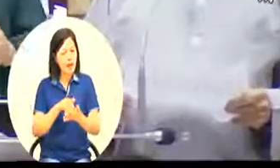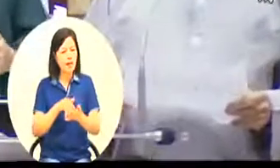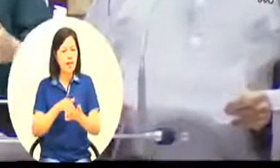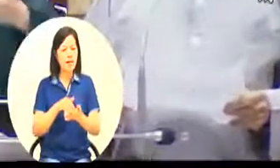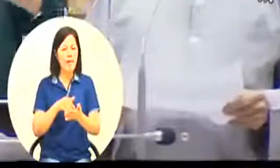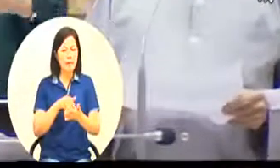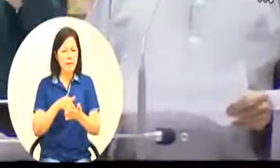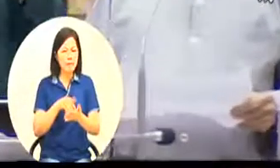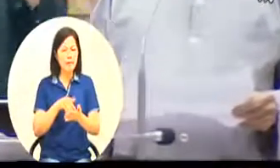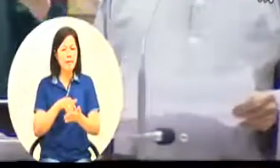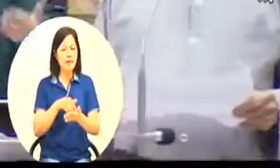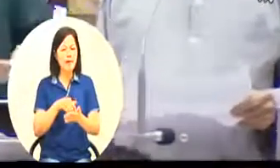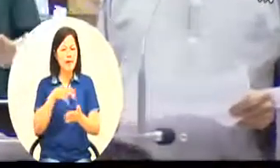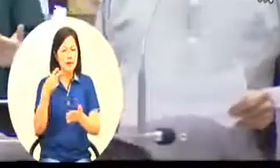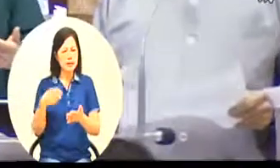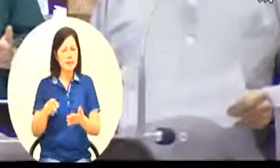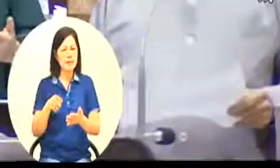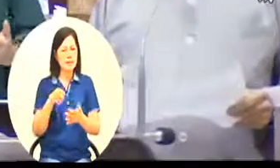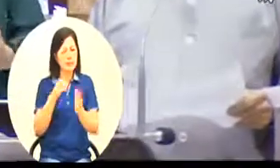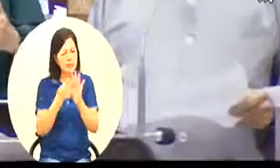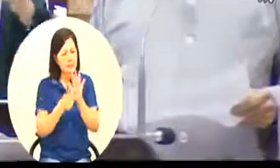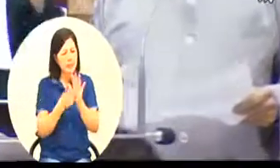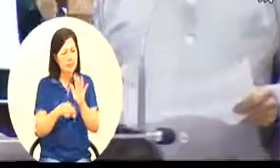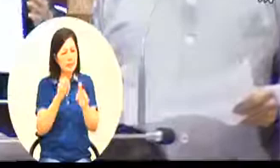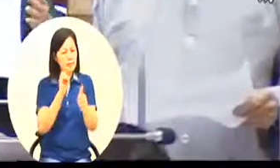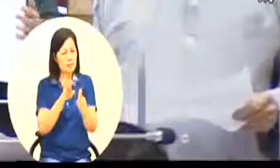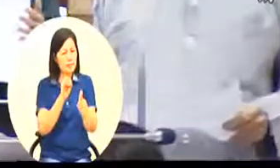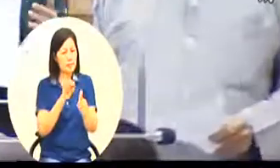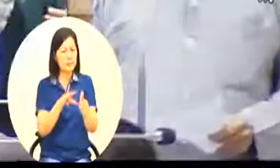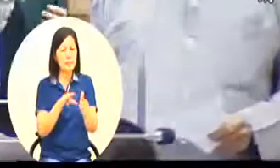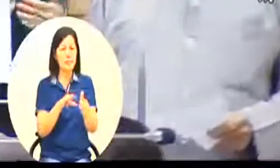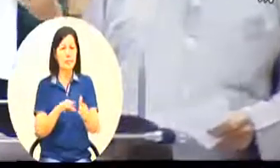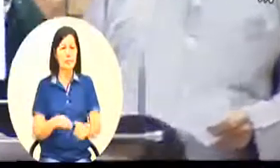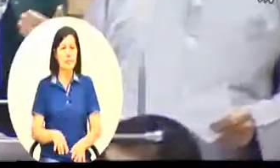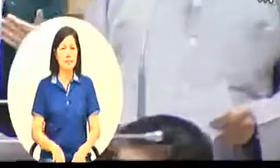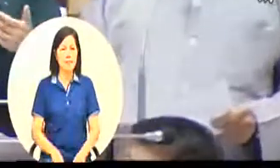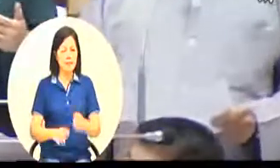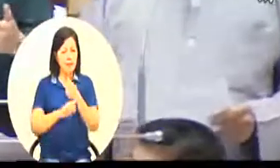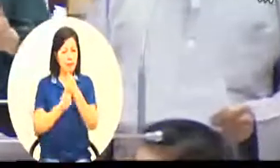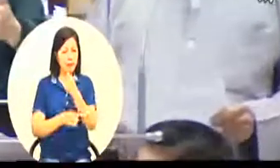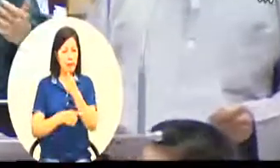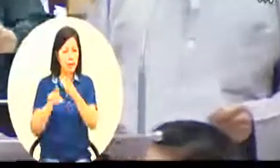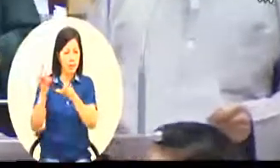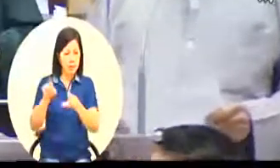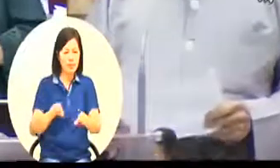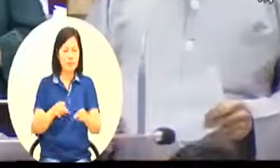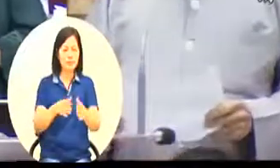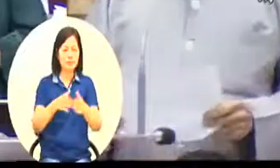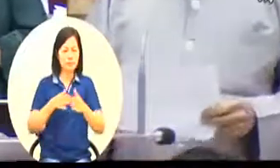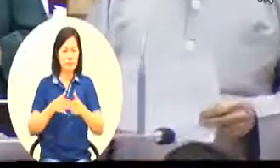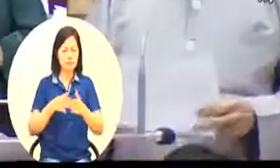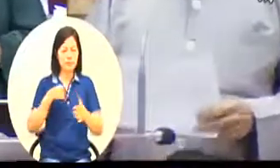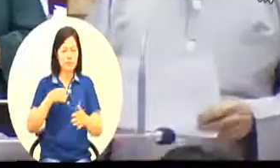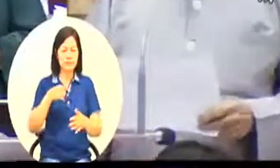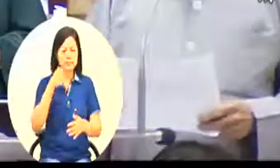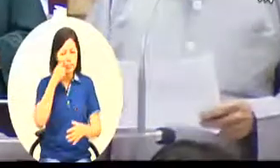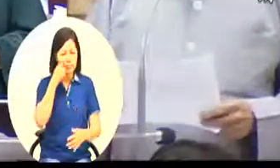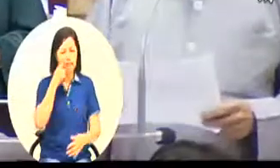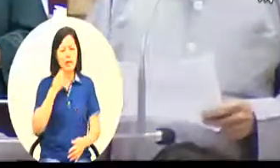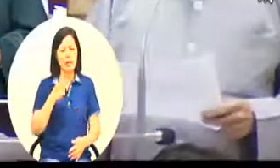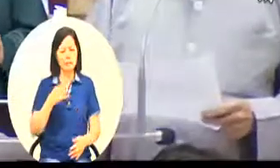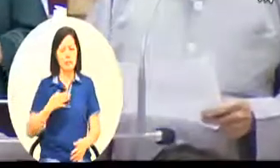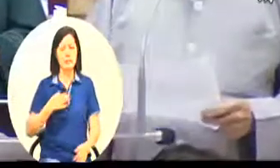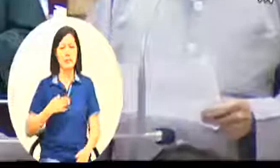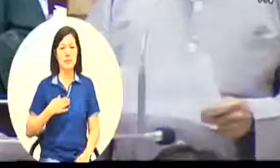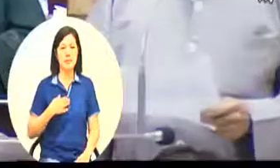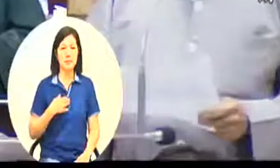软，吼啊，该做一个说明，吼啊，法律同法律的条文是真困难，我会当理解，